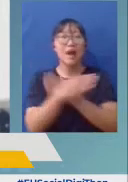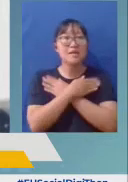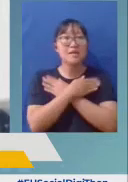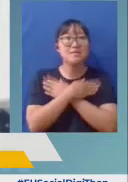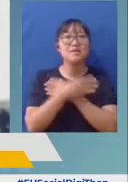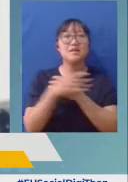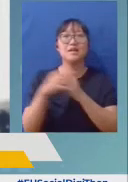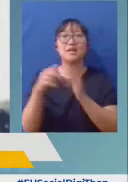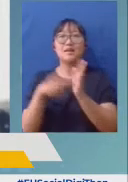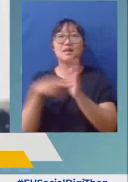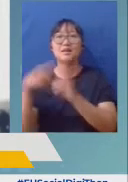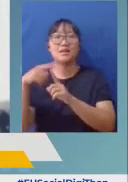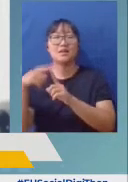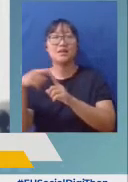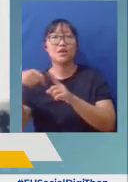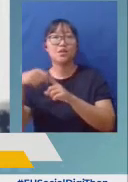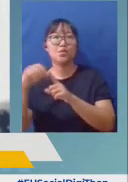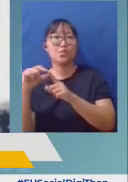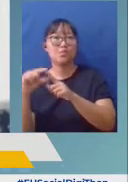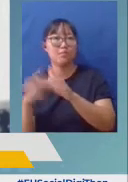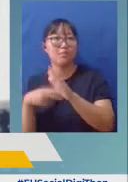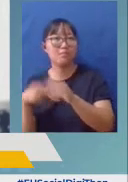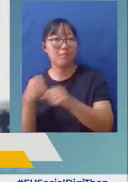mungkin ini penggiat juga.